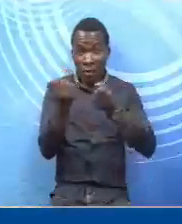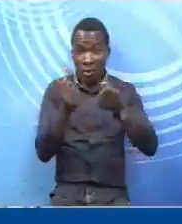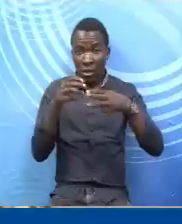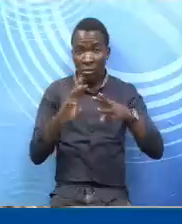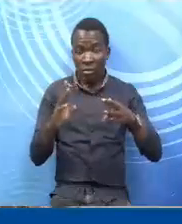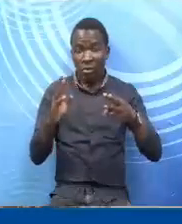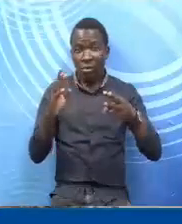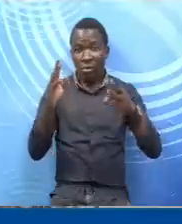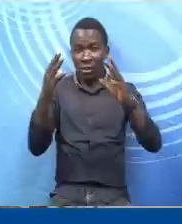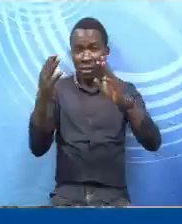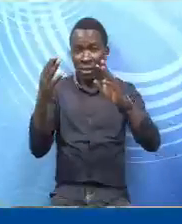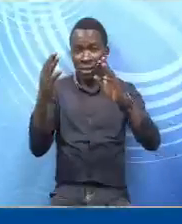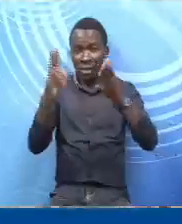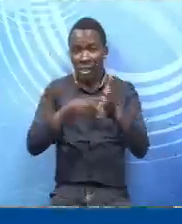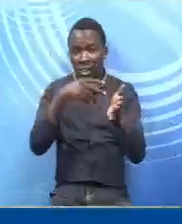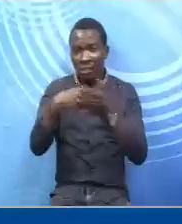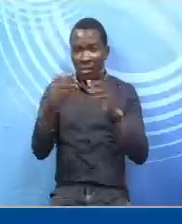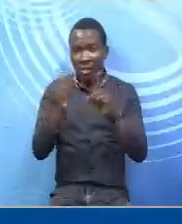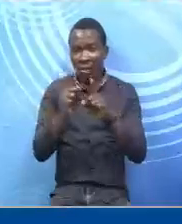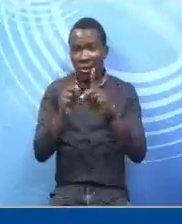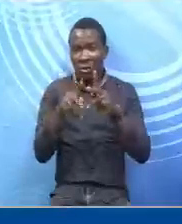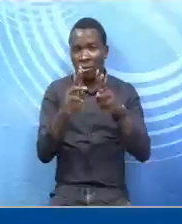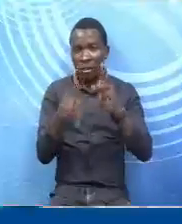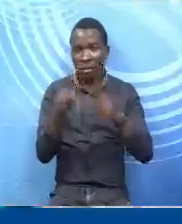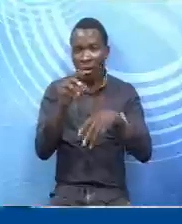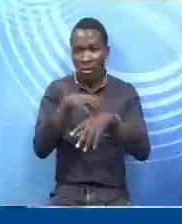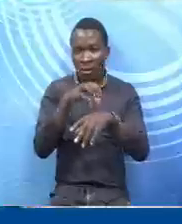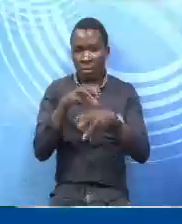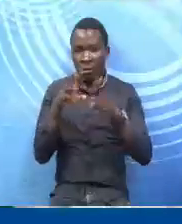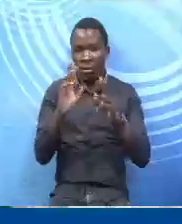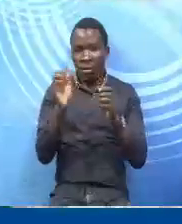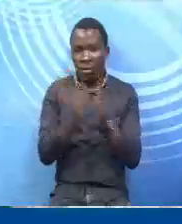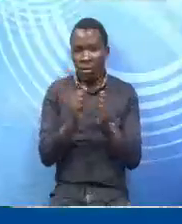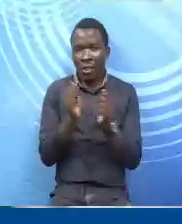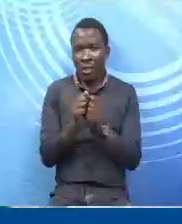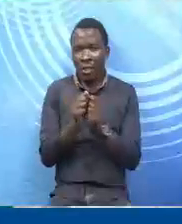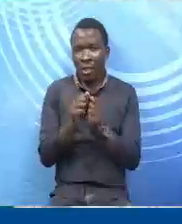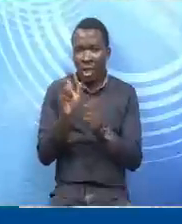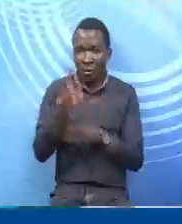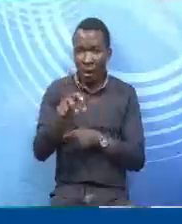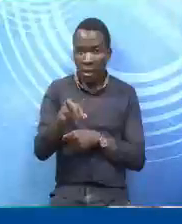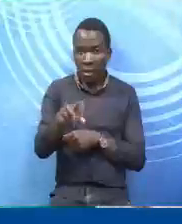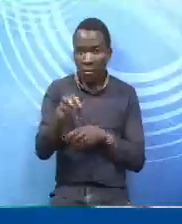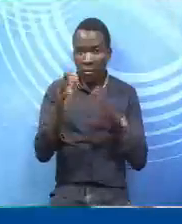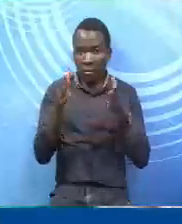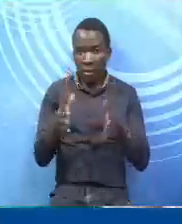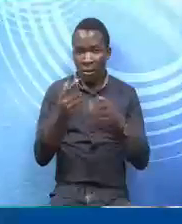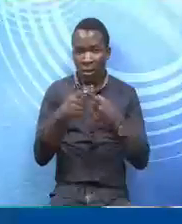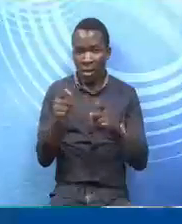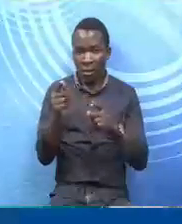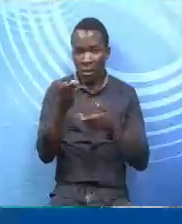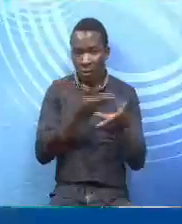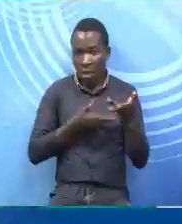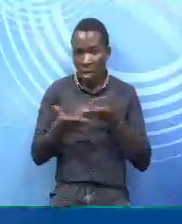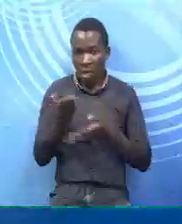ndetse n'uburyo abantu bakomeye ni impanuka itari yoroshye. Abagenzi n'abaturage batandukanye banyuraga muri ibi bice twaganiriye, dore uko bavuga kuri